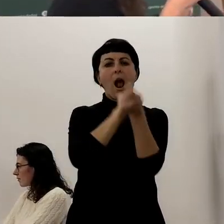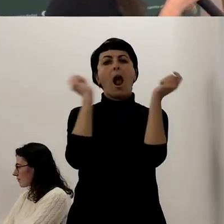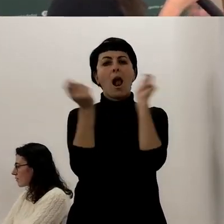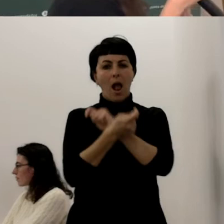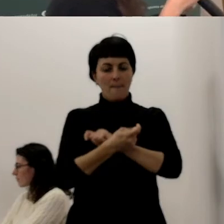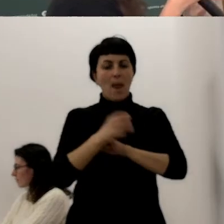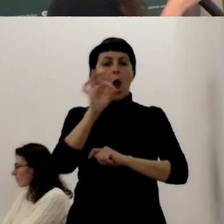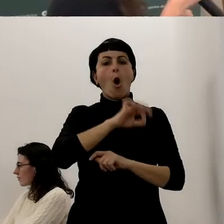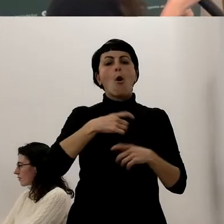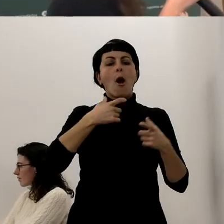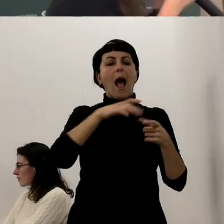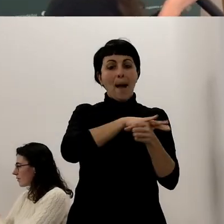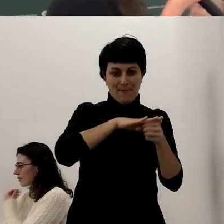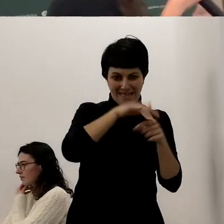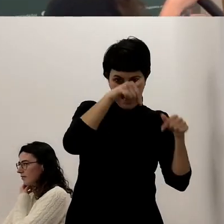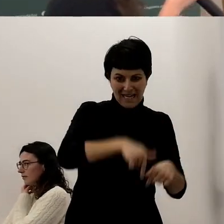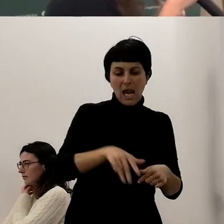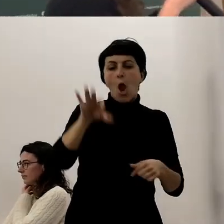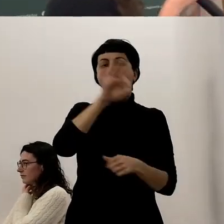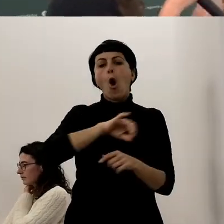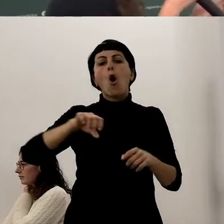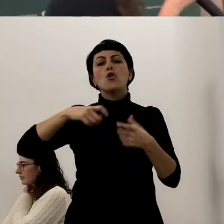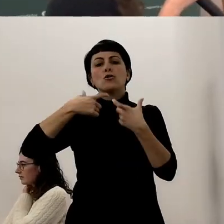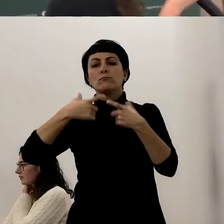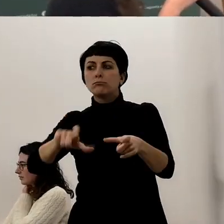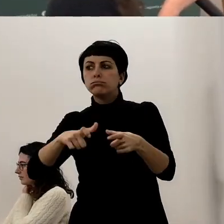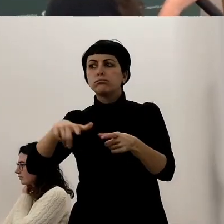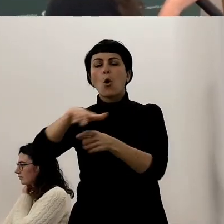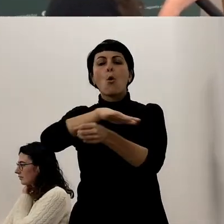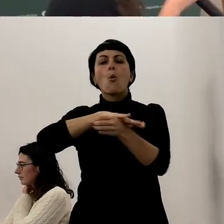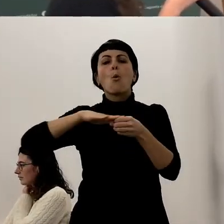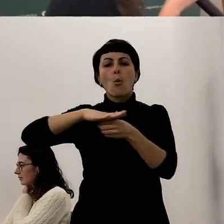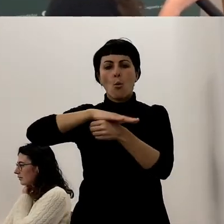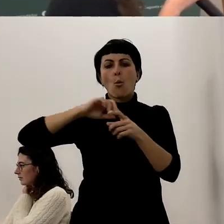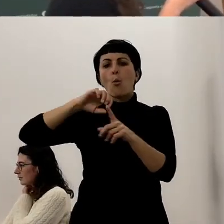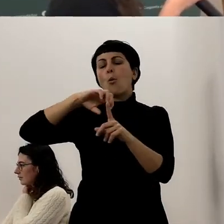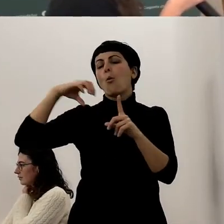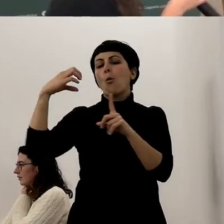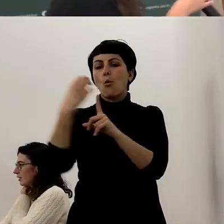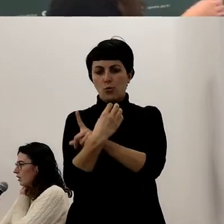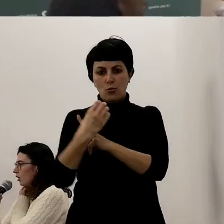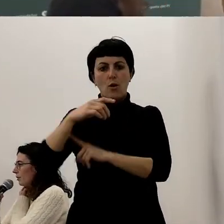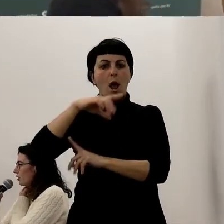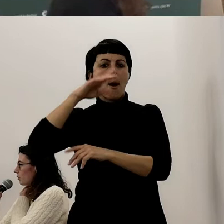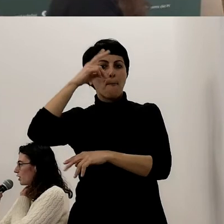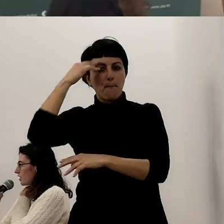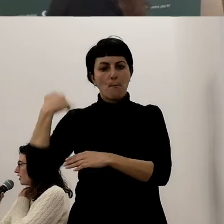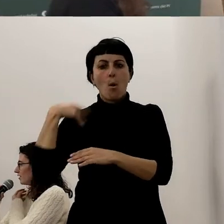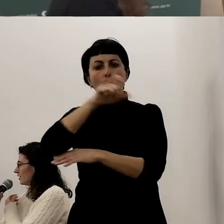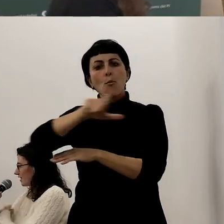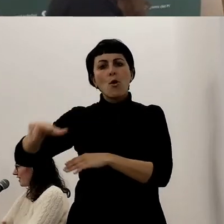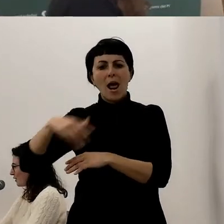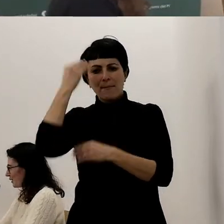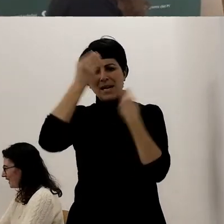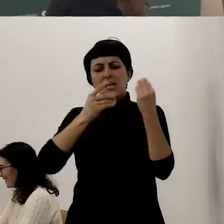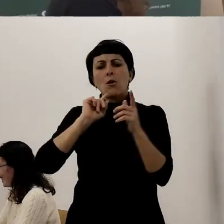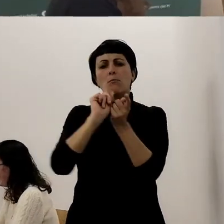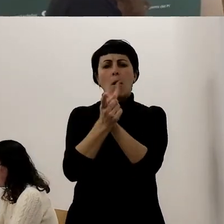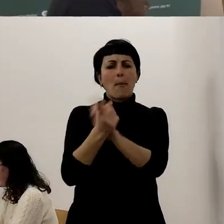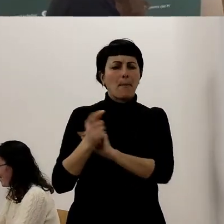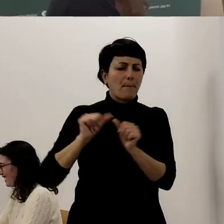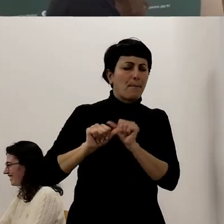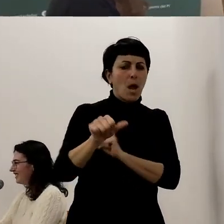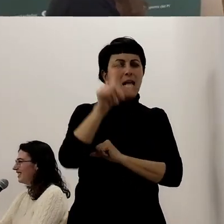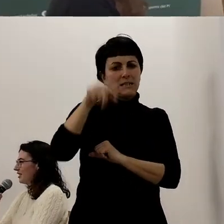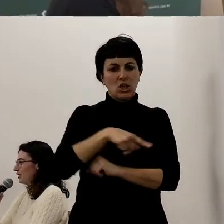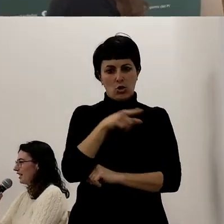cultura popular que anirem a més i que ens hem fet més visibles i això ho veurem més endavant? Home, jo espero que sí,